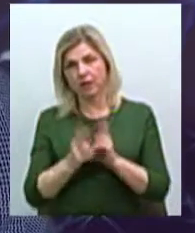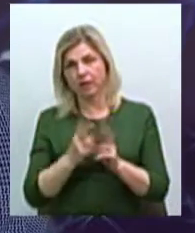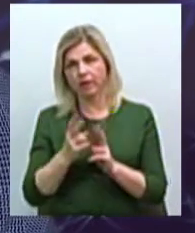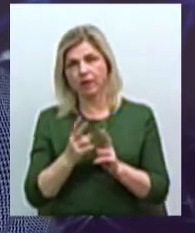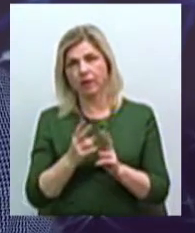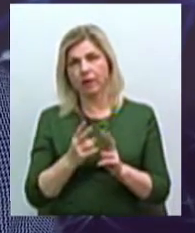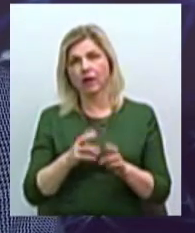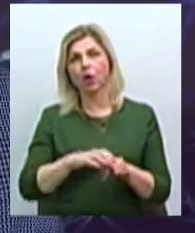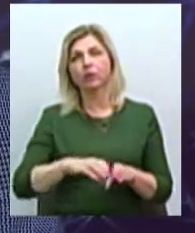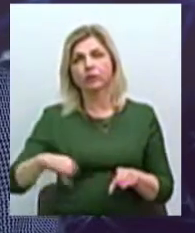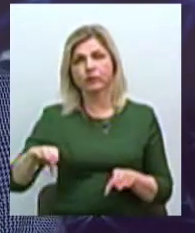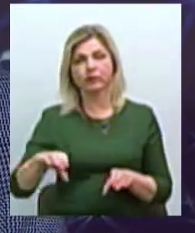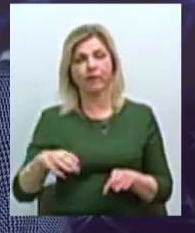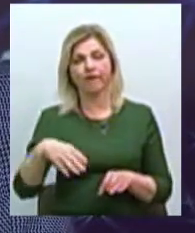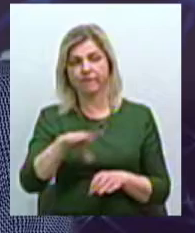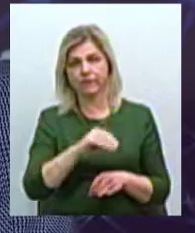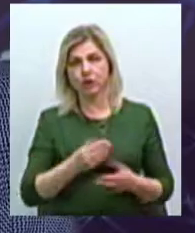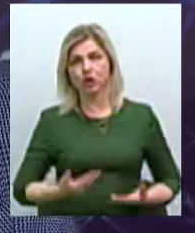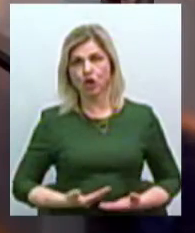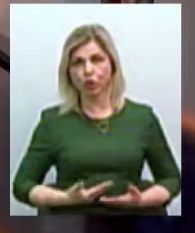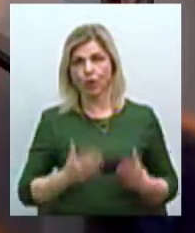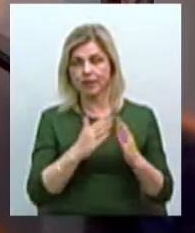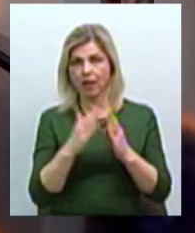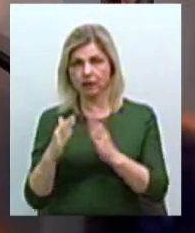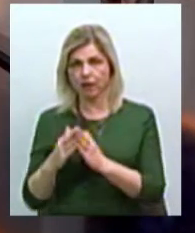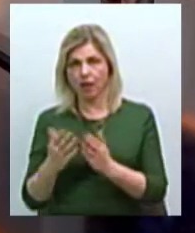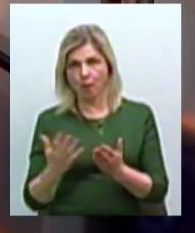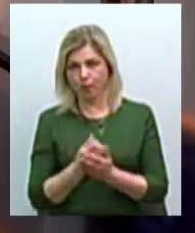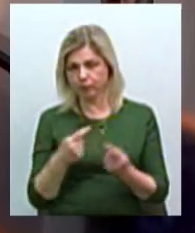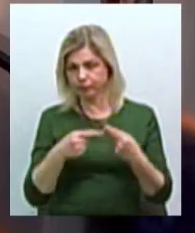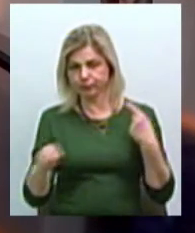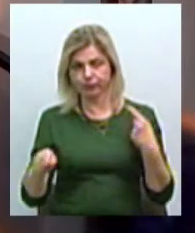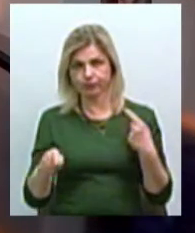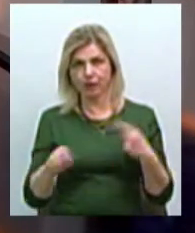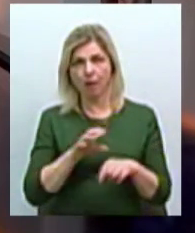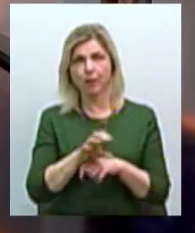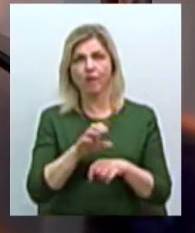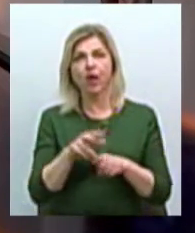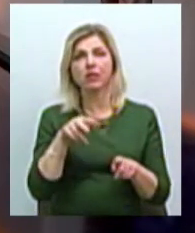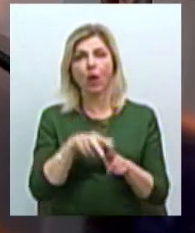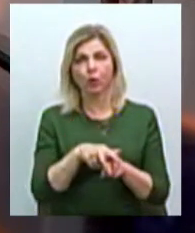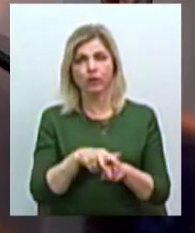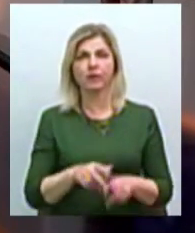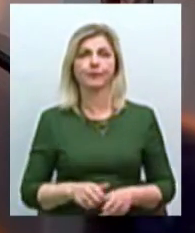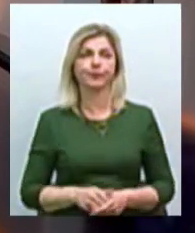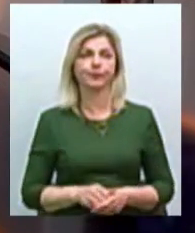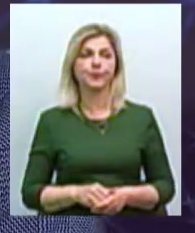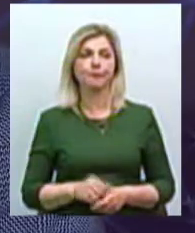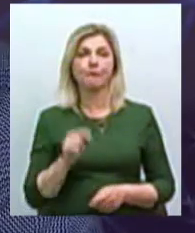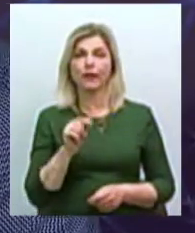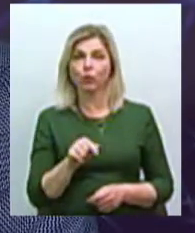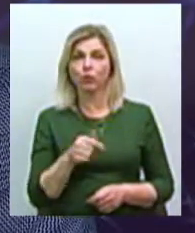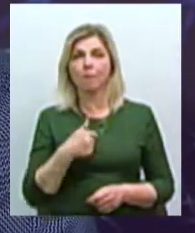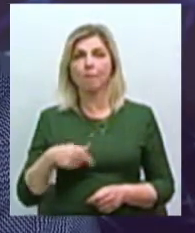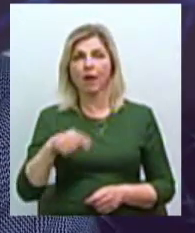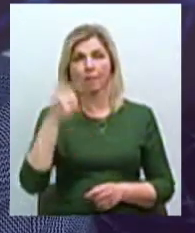теплосанировала весь жилой сектор и получила несоответствие производимой нагрузке потребляемой. Соответственно, здесь мы понимаем,